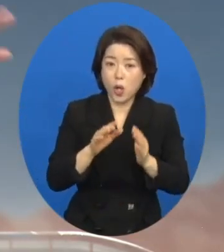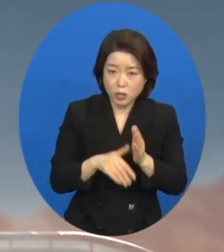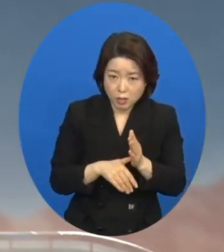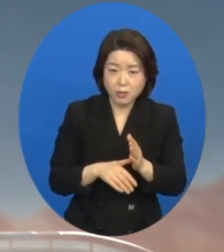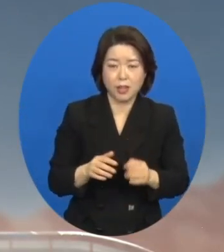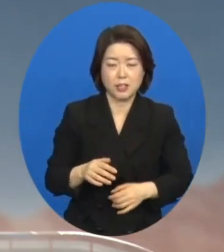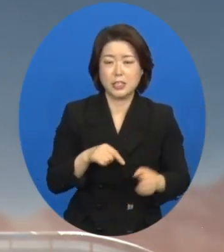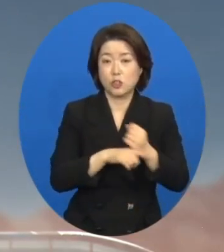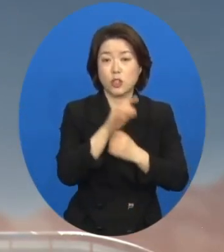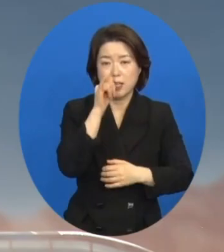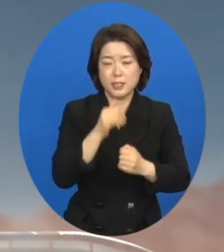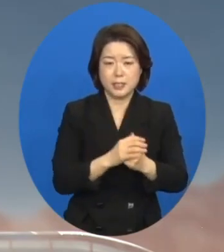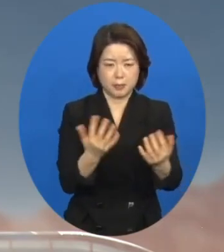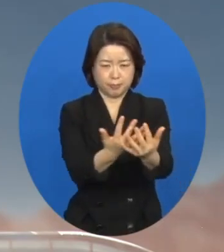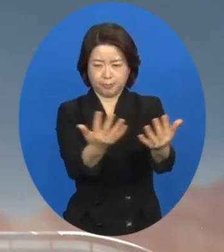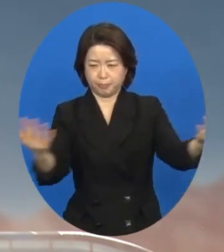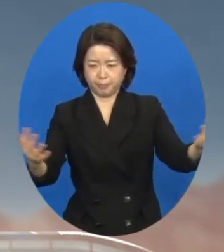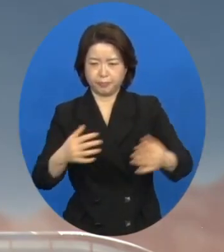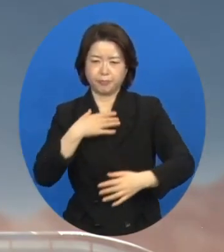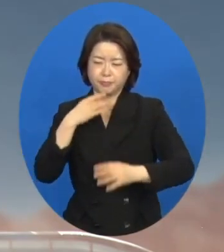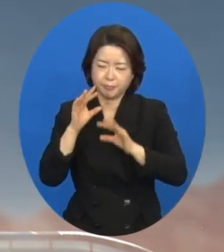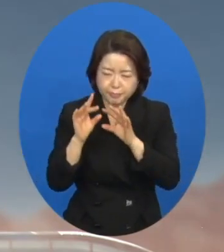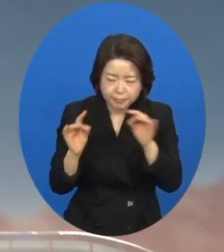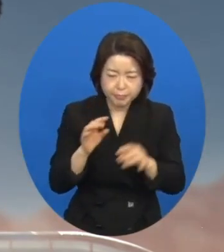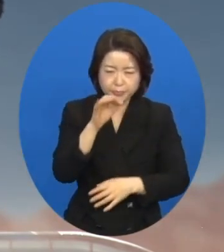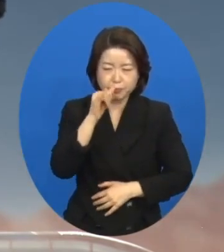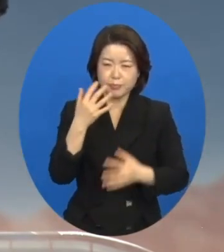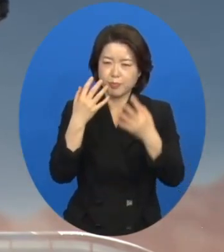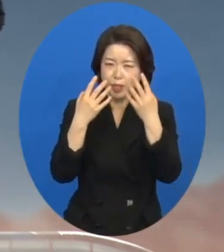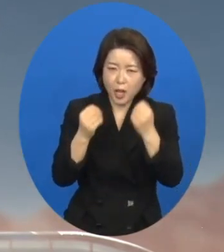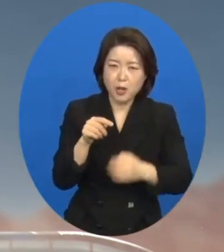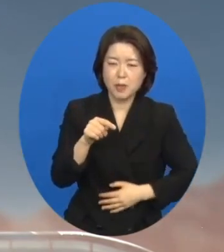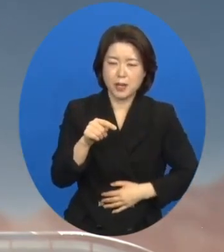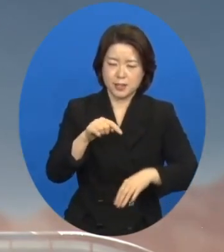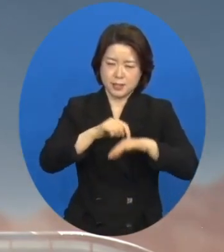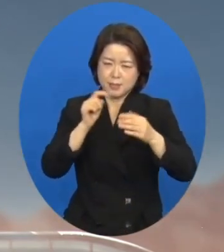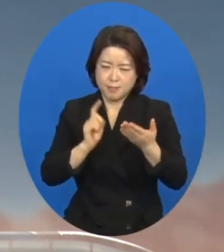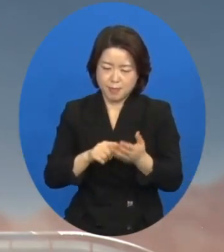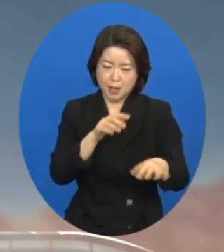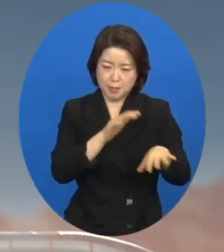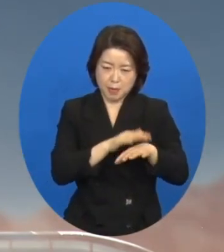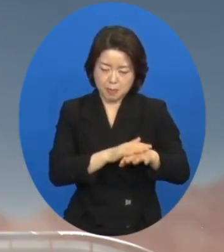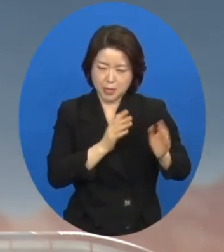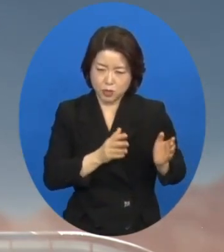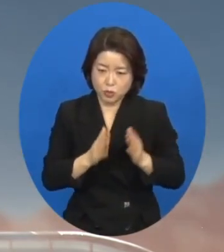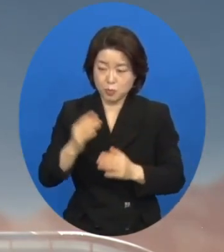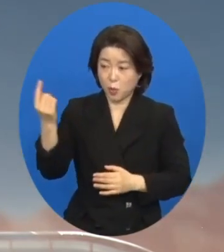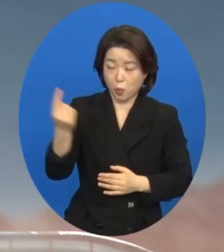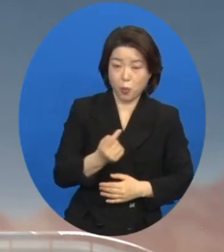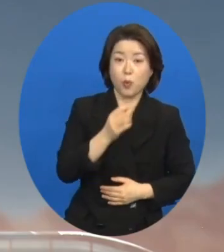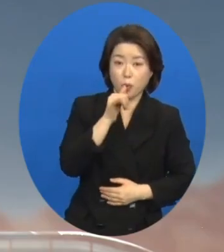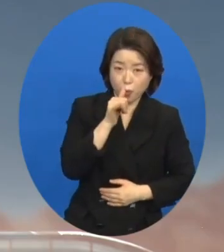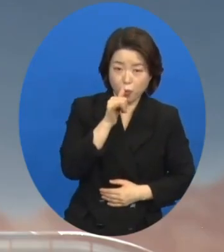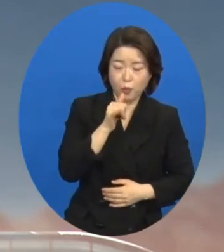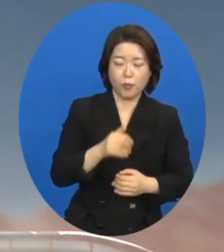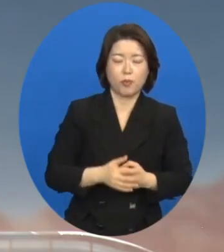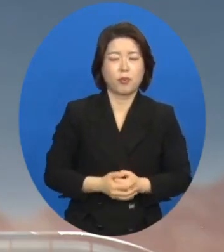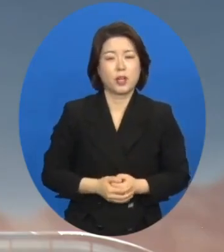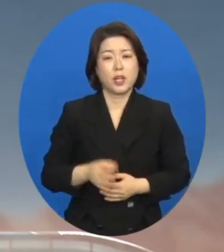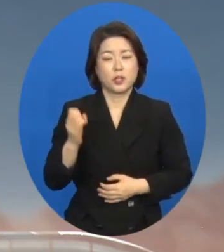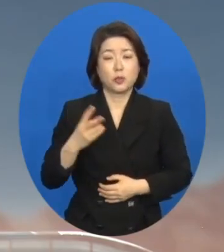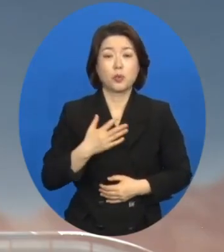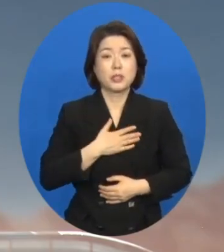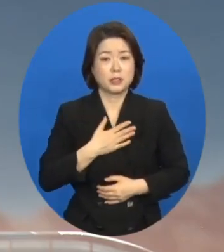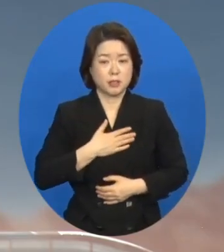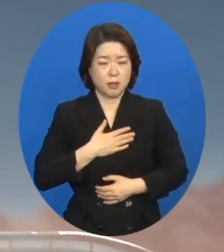뭐 이유가 있겠죠. 회중들이 얼마나 갈망하고 얼마나 정말 그 마음밭을 준비해서 오냐, 그게 차이도 있을 것이고요. 또한